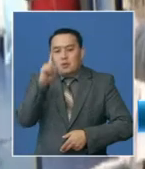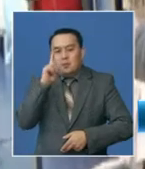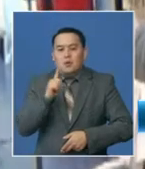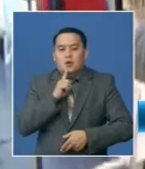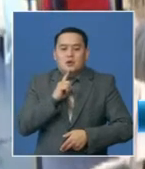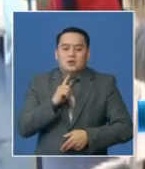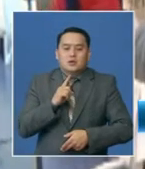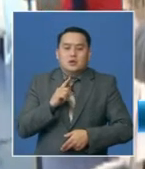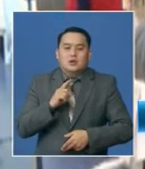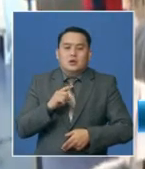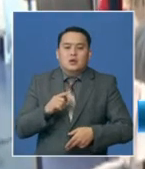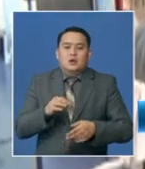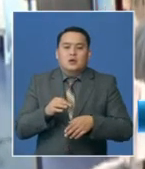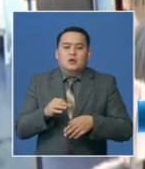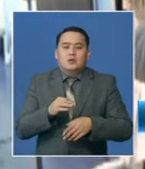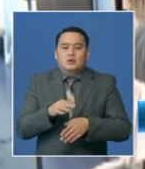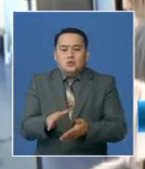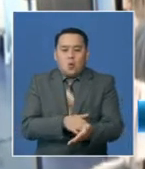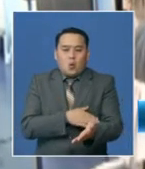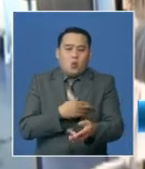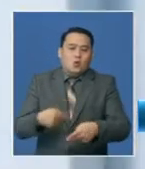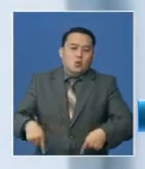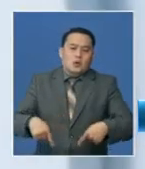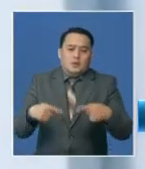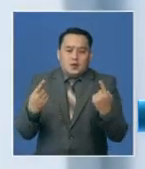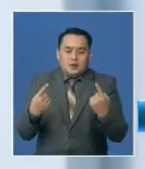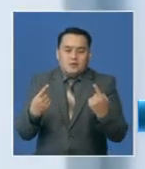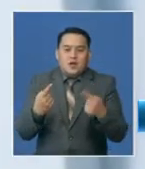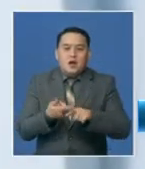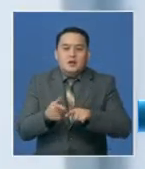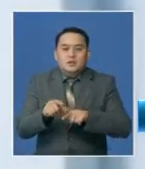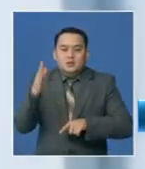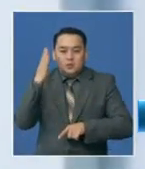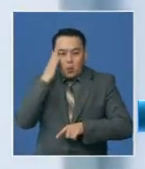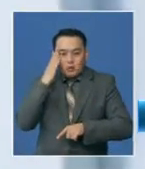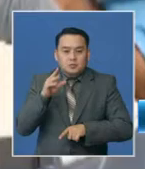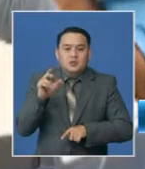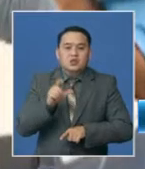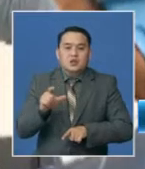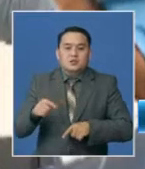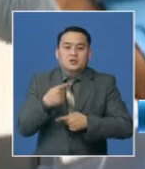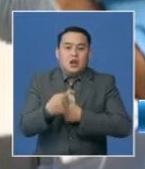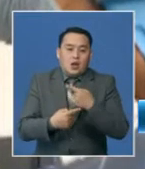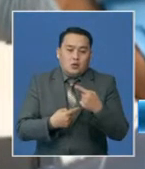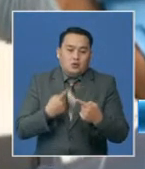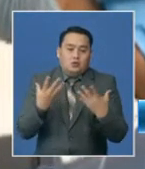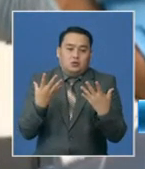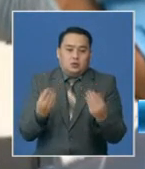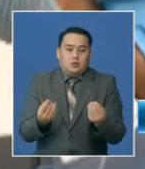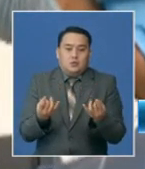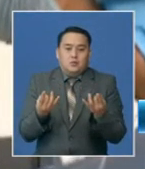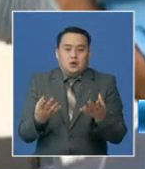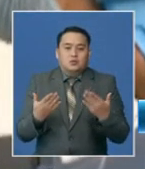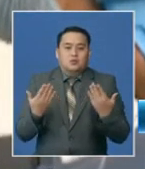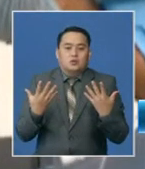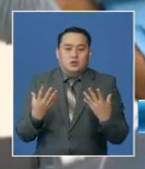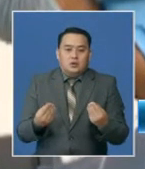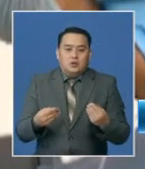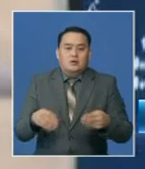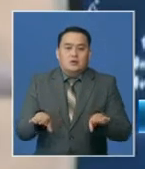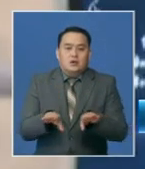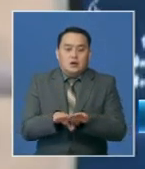интервенционной кардиохирургии. Главная ее особенность – лечение сосудов сердца без вскрытия грудной клетки. Как поясняют врачи,